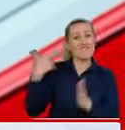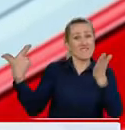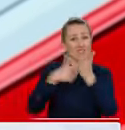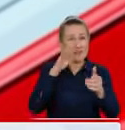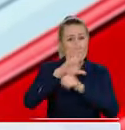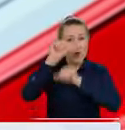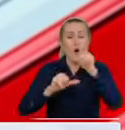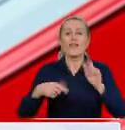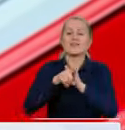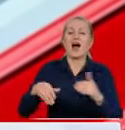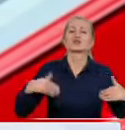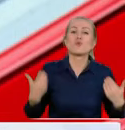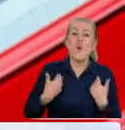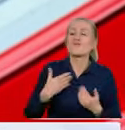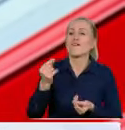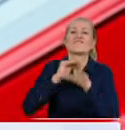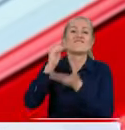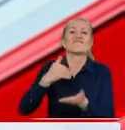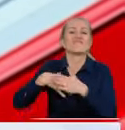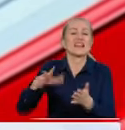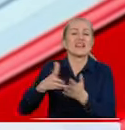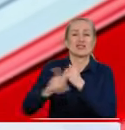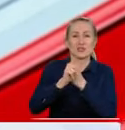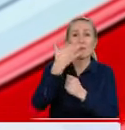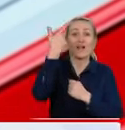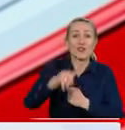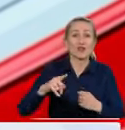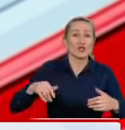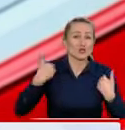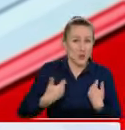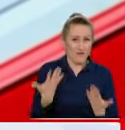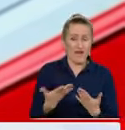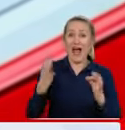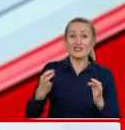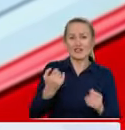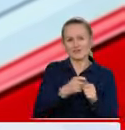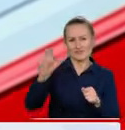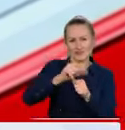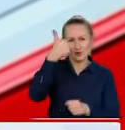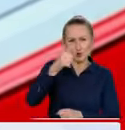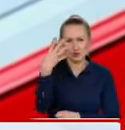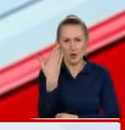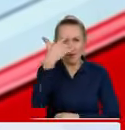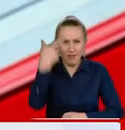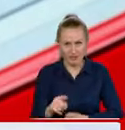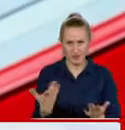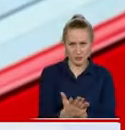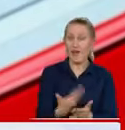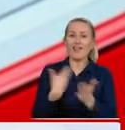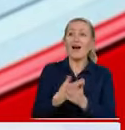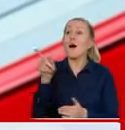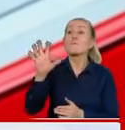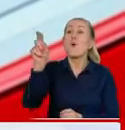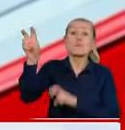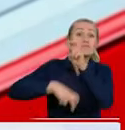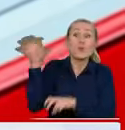polską służbę zdrowia wydawane było ponad 70 miliardów złotych na ochronę zdrowia. Dzisiaj to jest ponad 104 miliardy. Właśnie dlatego, że ta kradzież została